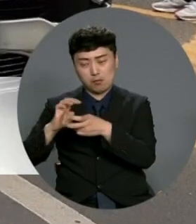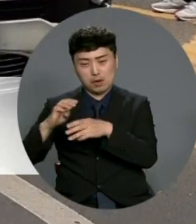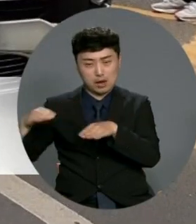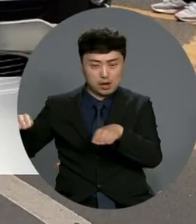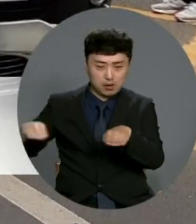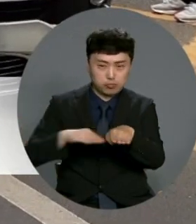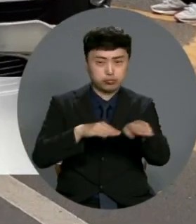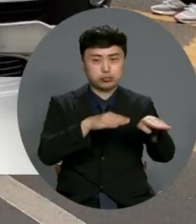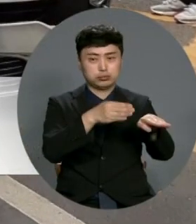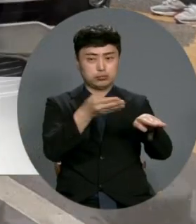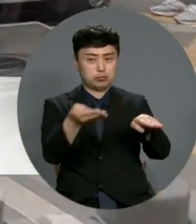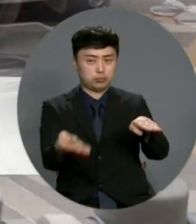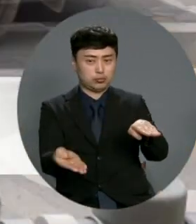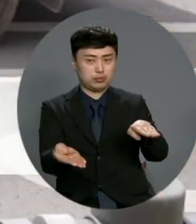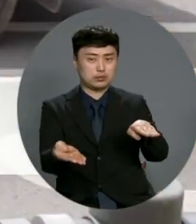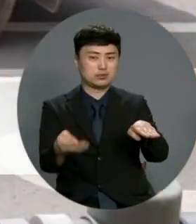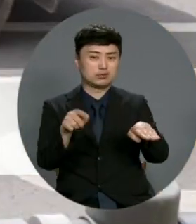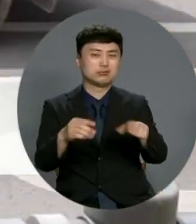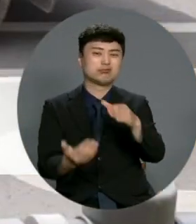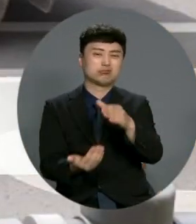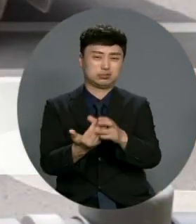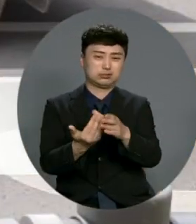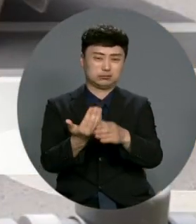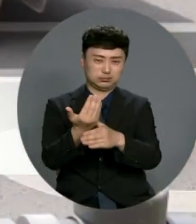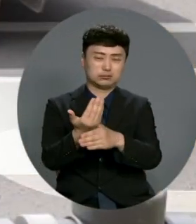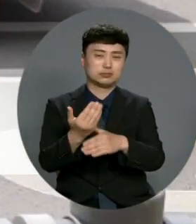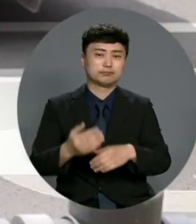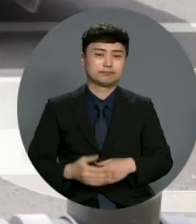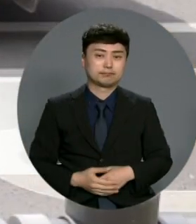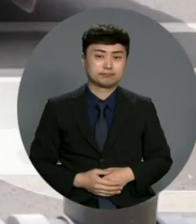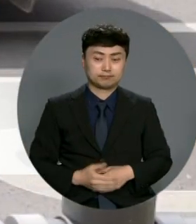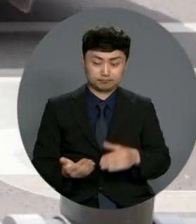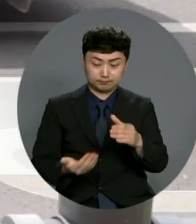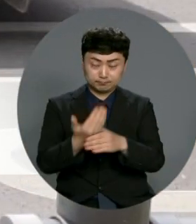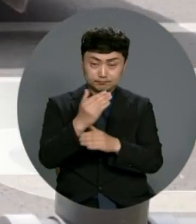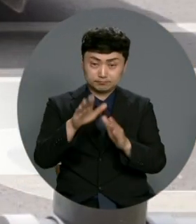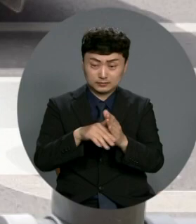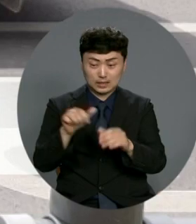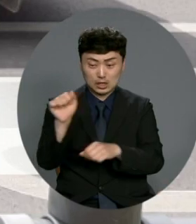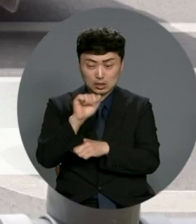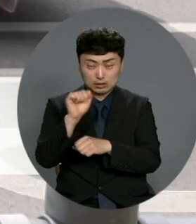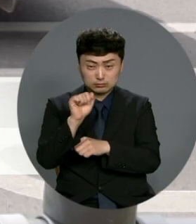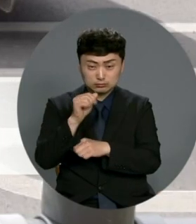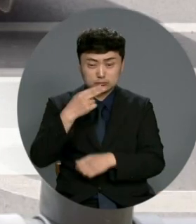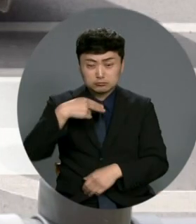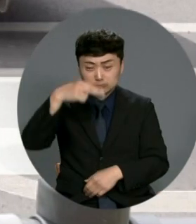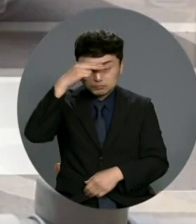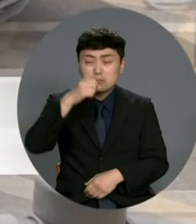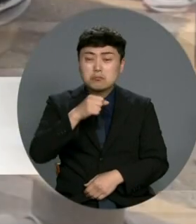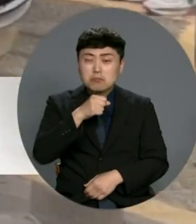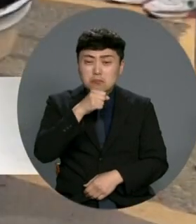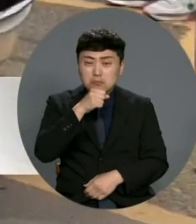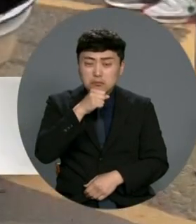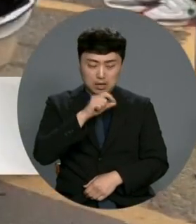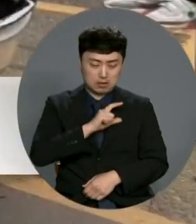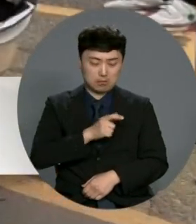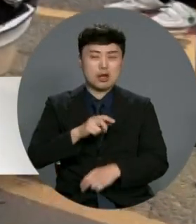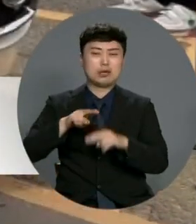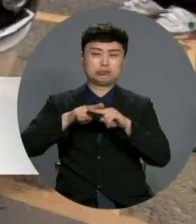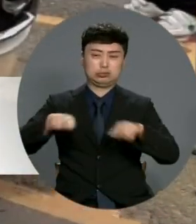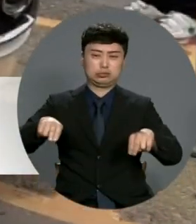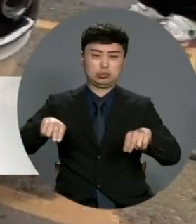앞서가던 차량을 들이받은 뒤 뒤집히는 사고가 났습니다. 사고 당시 운전자의 혈중 알코올 농도는 면허